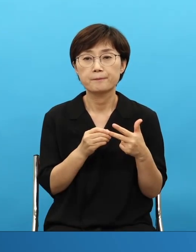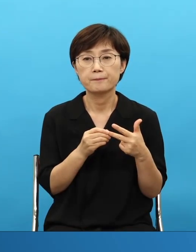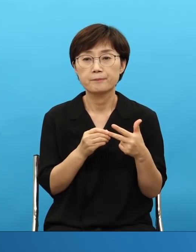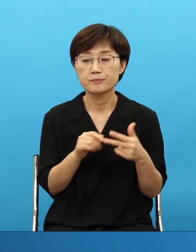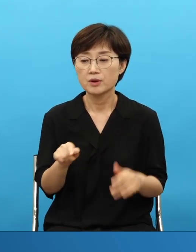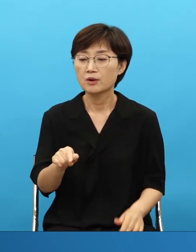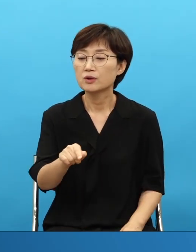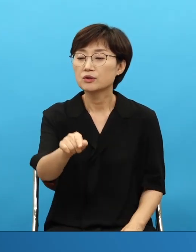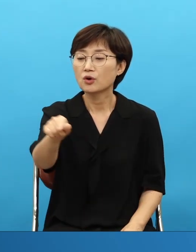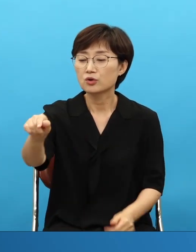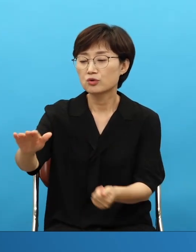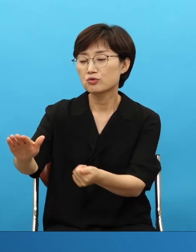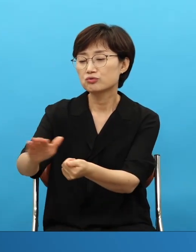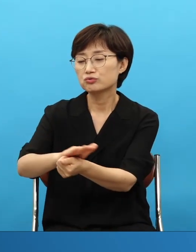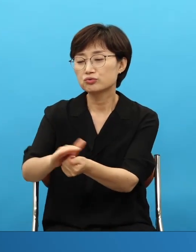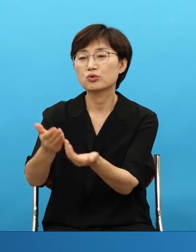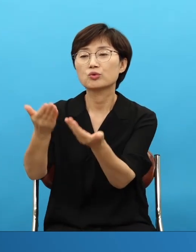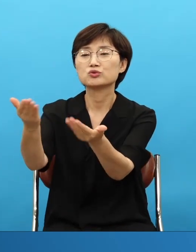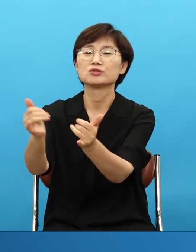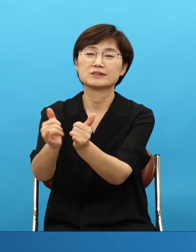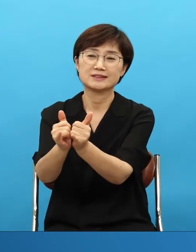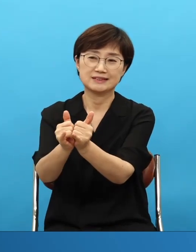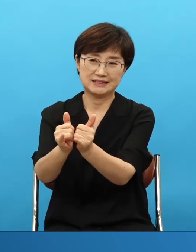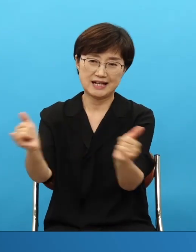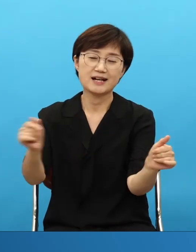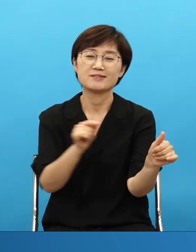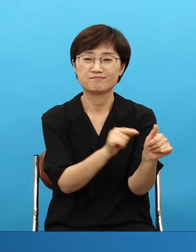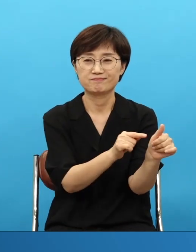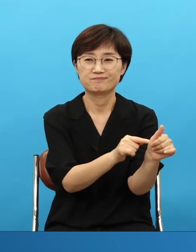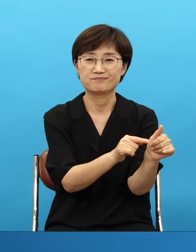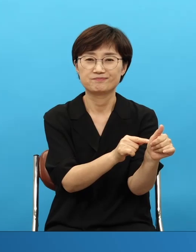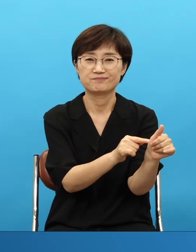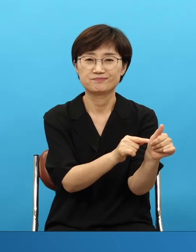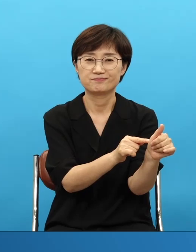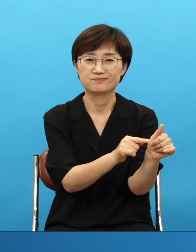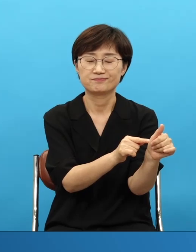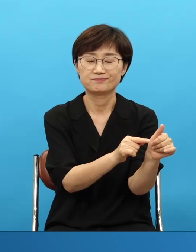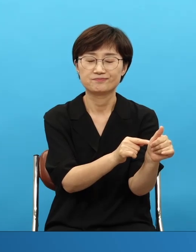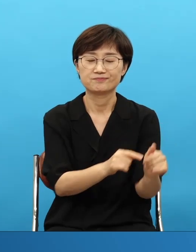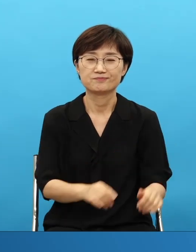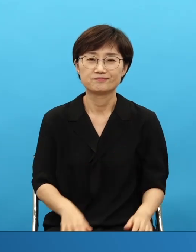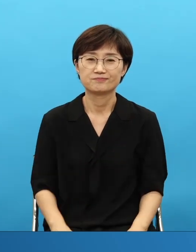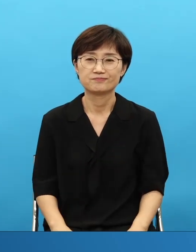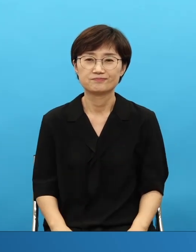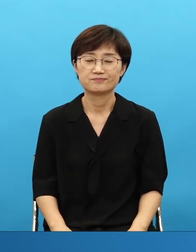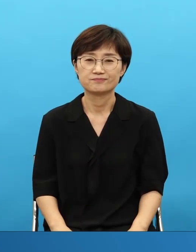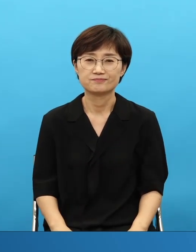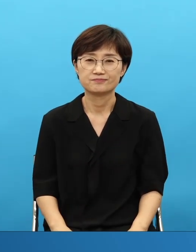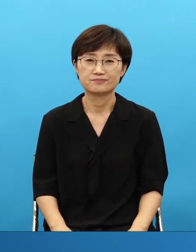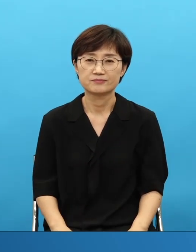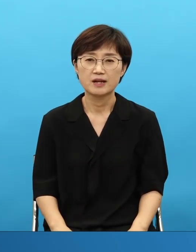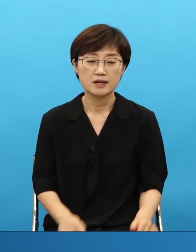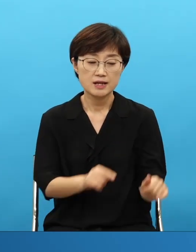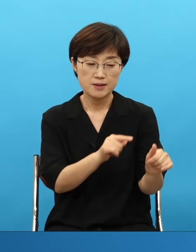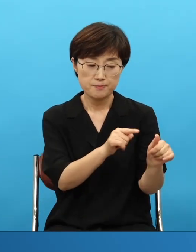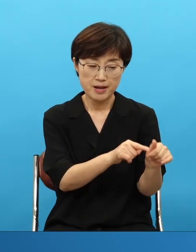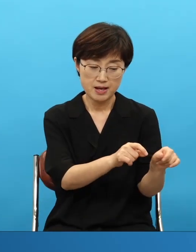너희를 위로케 하는 자. 是安慰你们的人. 이런 많은 렘드 일어나야